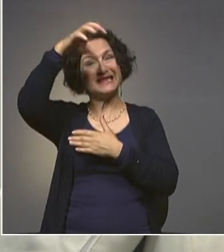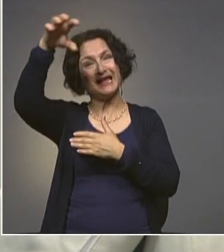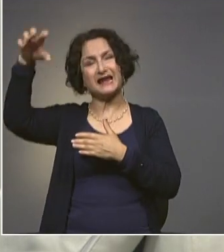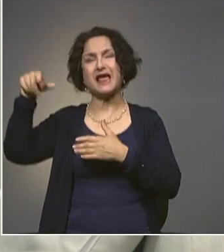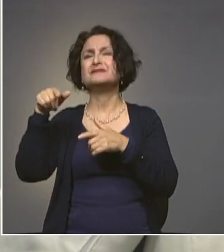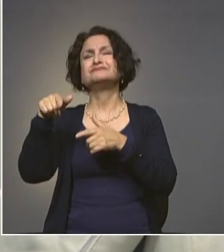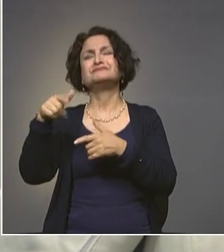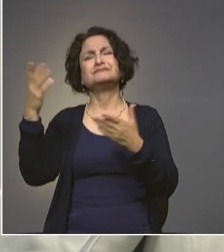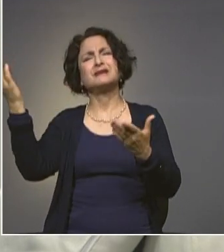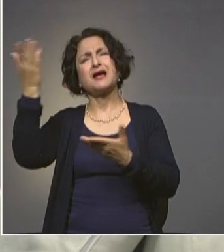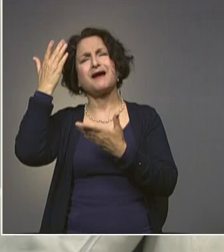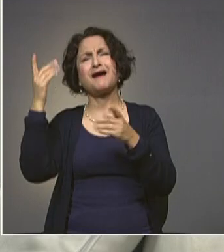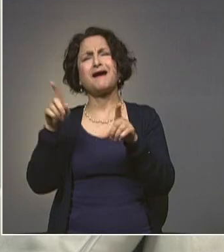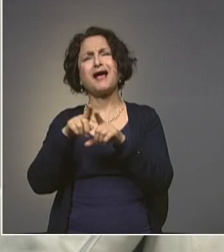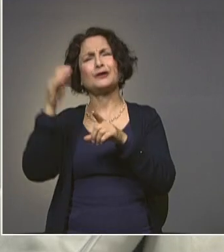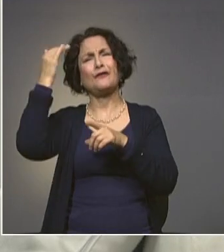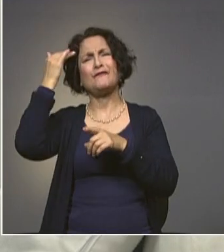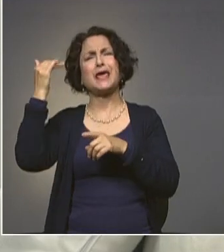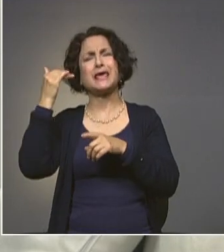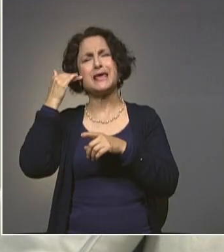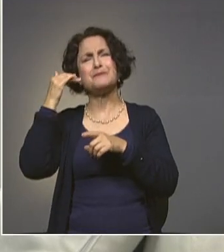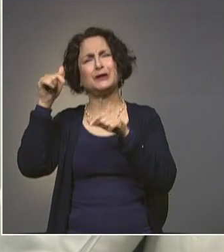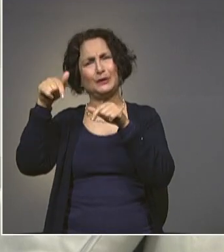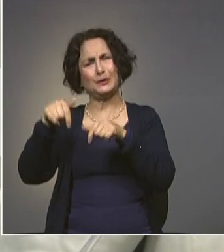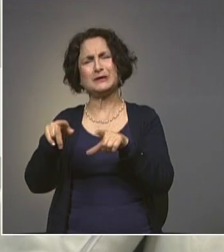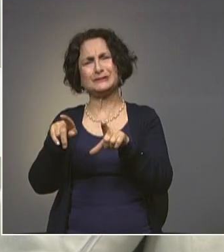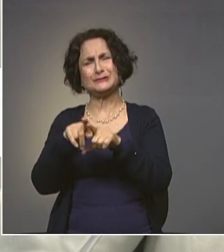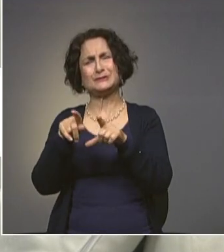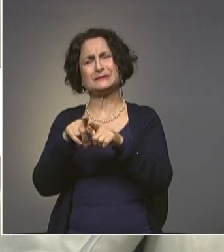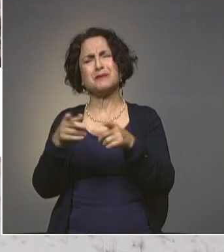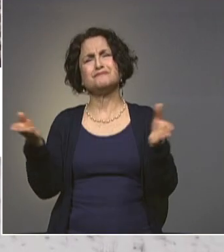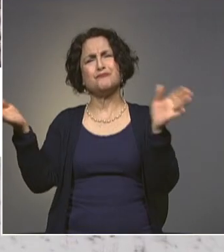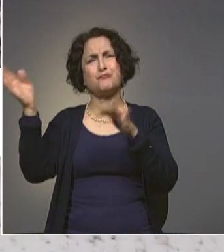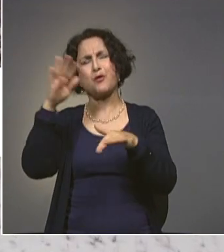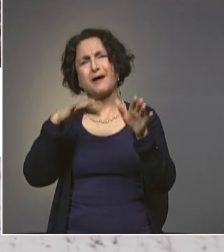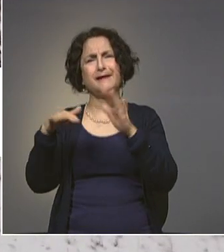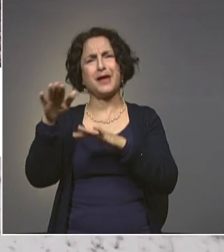погребани тракийски владетели и представители на тракийската аристокрация.